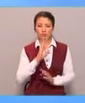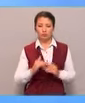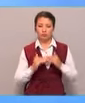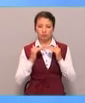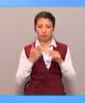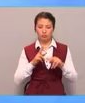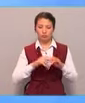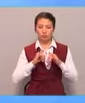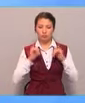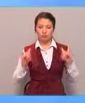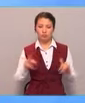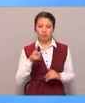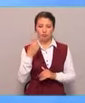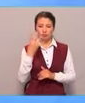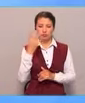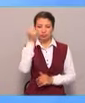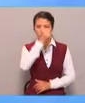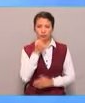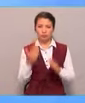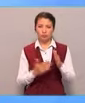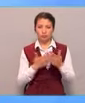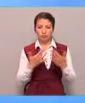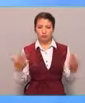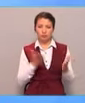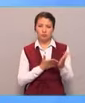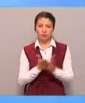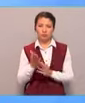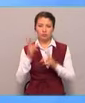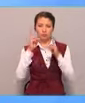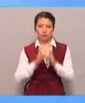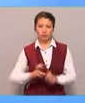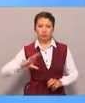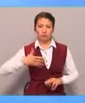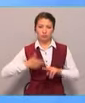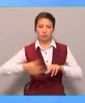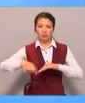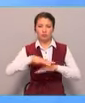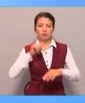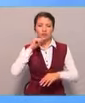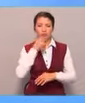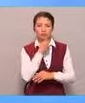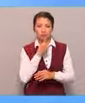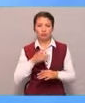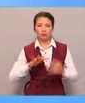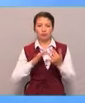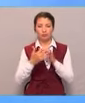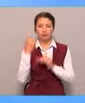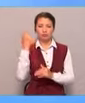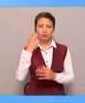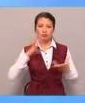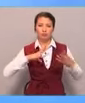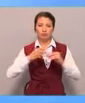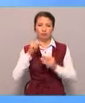жылға дейінгі даму жоспары бекітіліп, әр саладағы нәтиже сараланды. Облыс экономикасының басты барометрі ауыл шаруашылығындағы